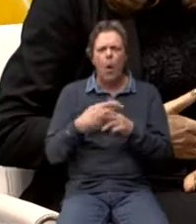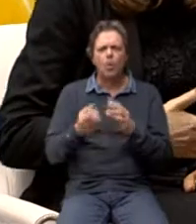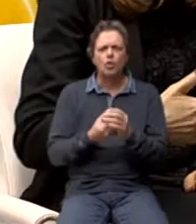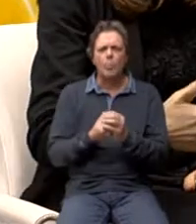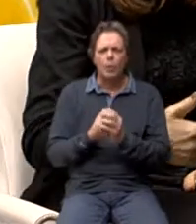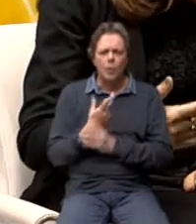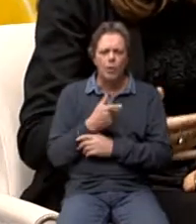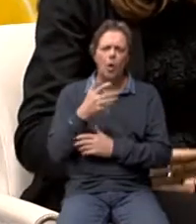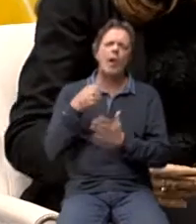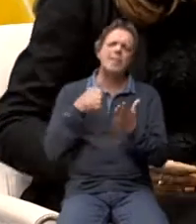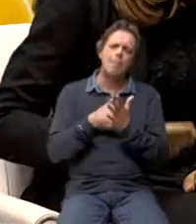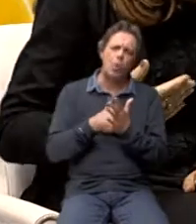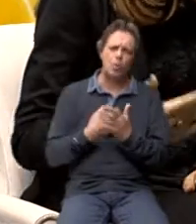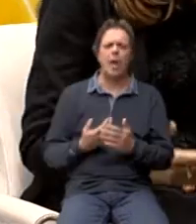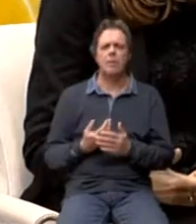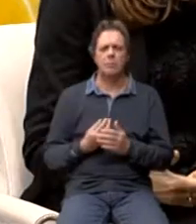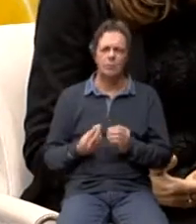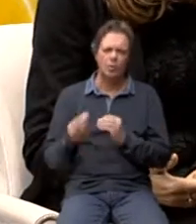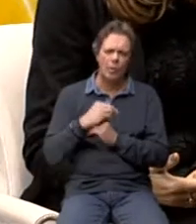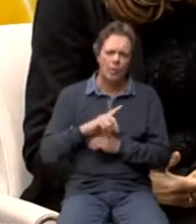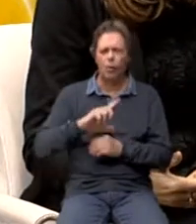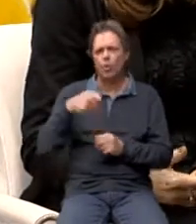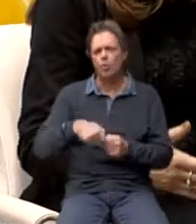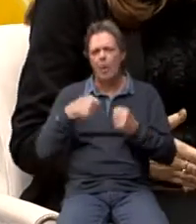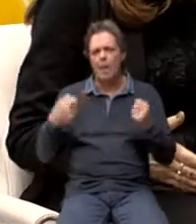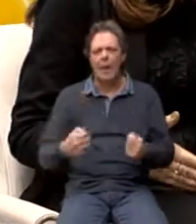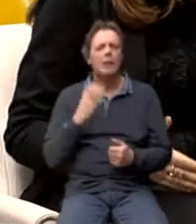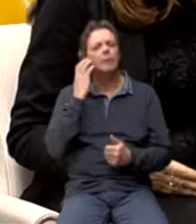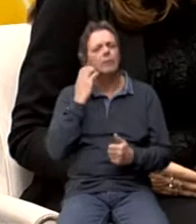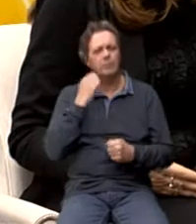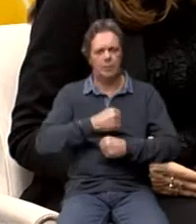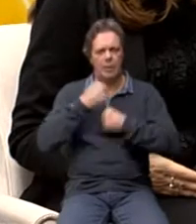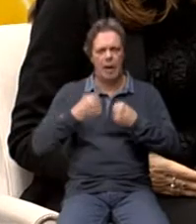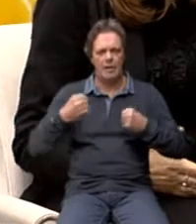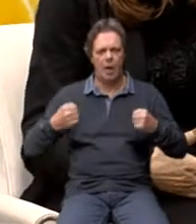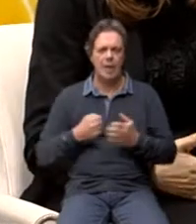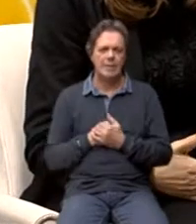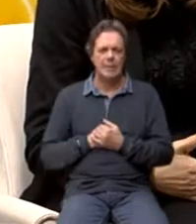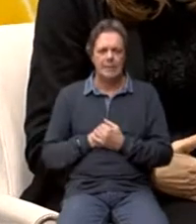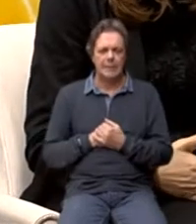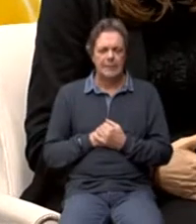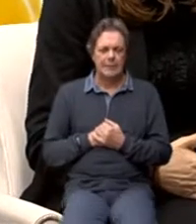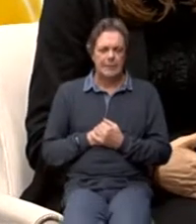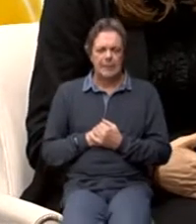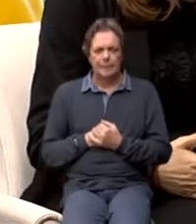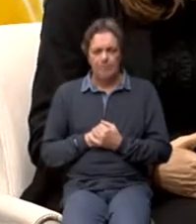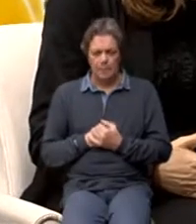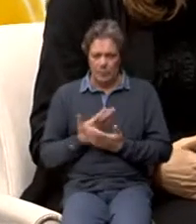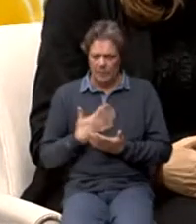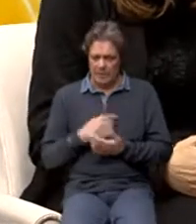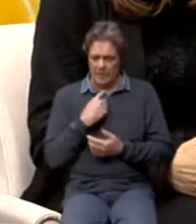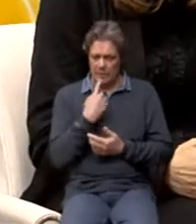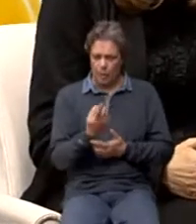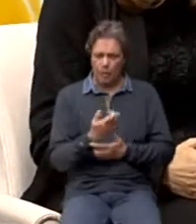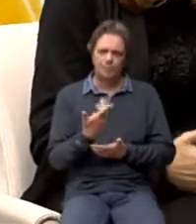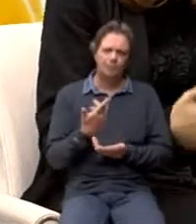se također i boduje dodatno i kroz druge mjere ruralnog razvoja. Htjela sam nešto napomenuti kad ste već govorili